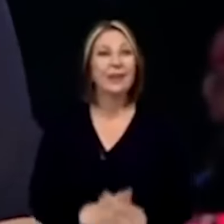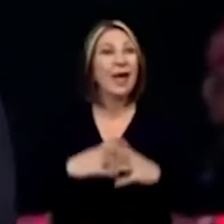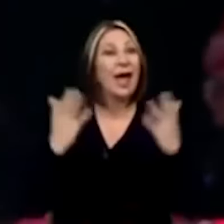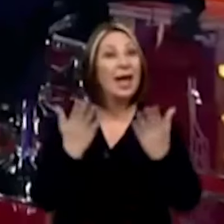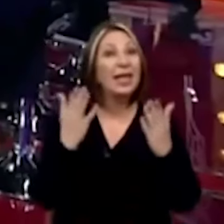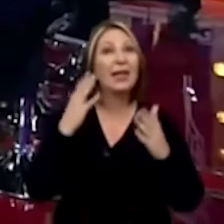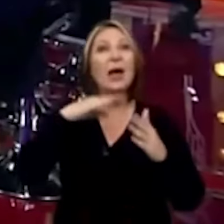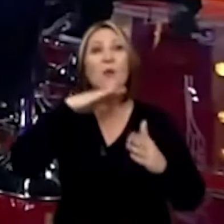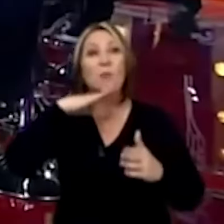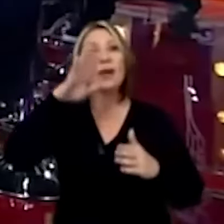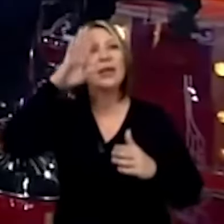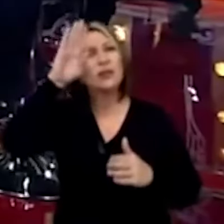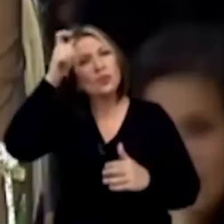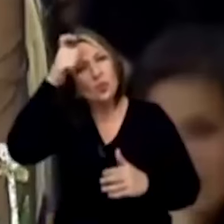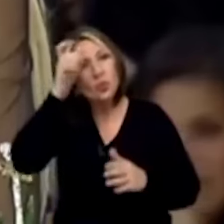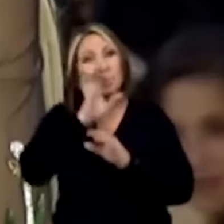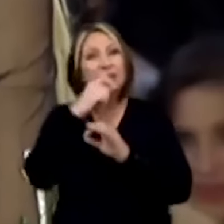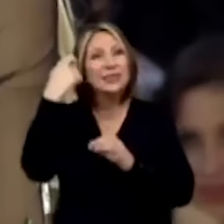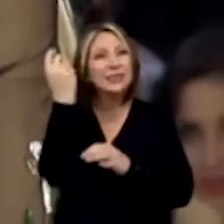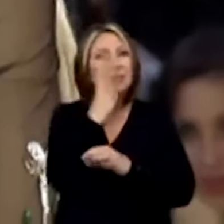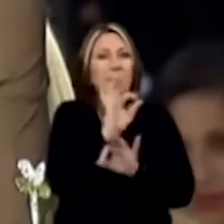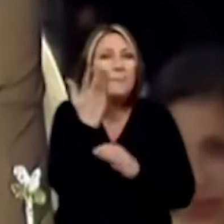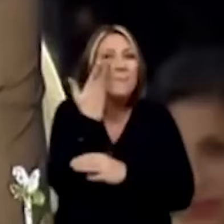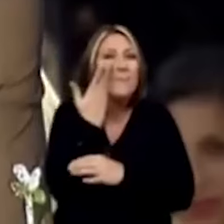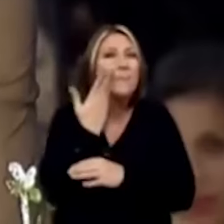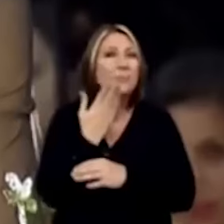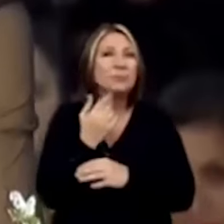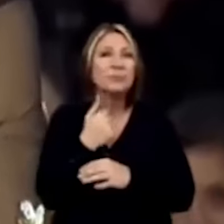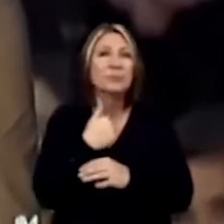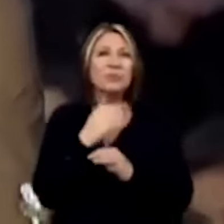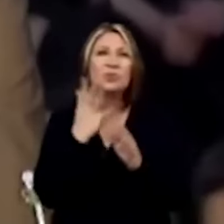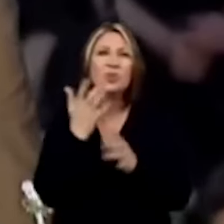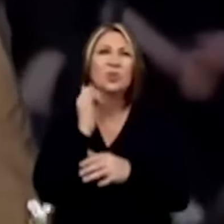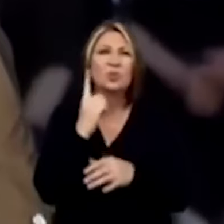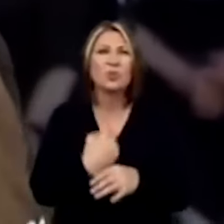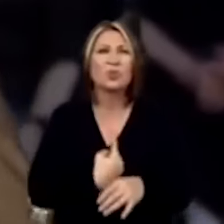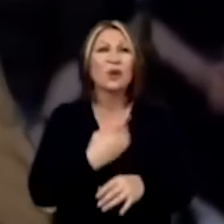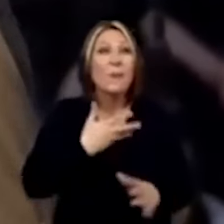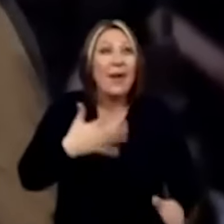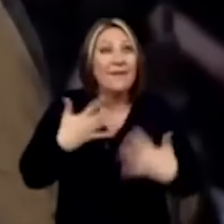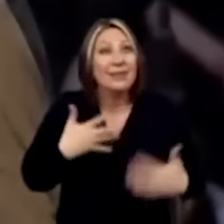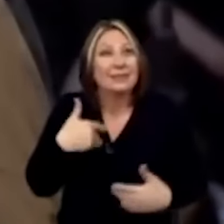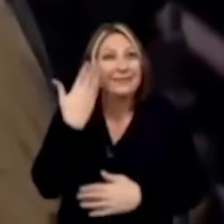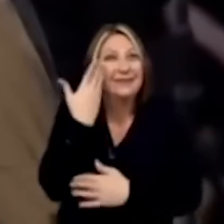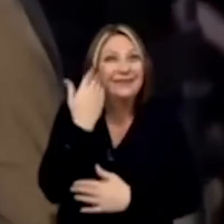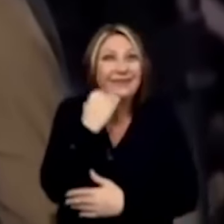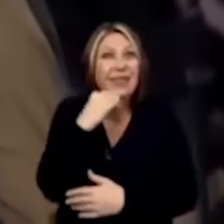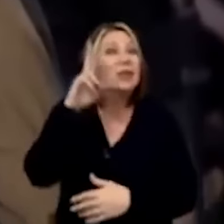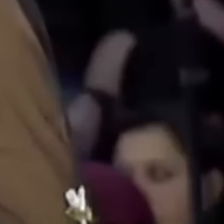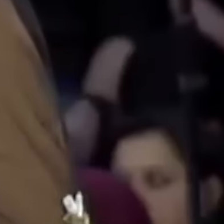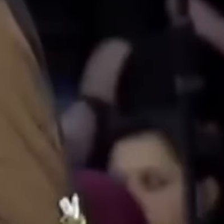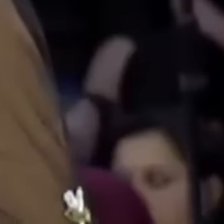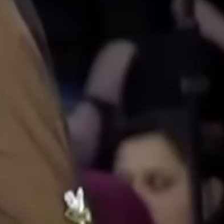Hangi yerli ya da yabancı diziyi düzenli olarak takip ediyorsunuz? Ya benim o kadar kötü bir huyum var ki çok hevesli başlıyorum yabancı